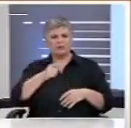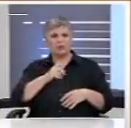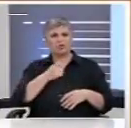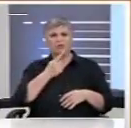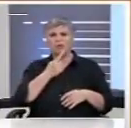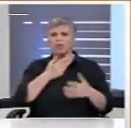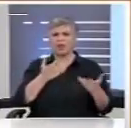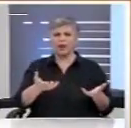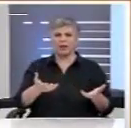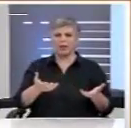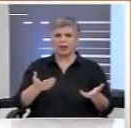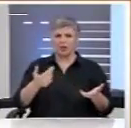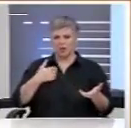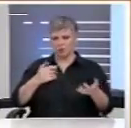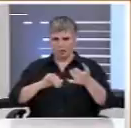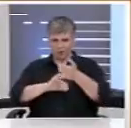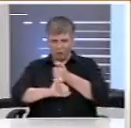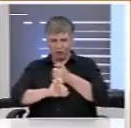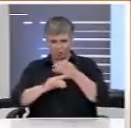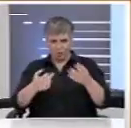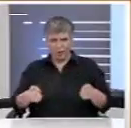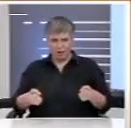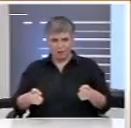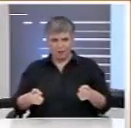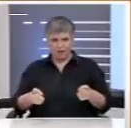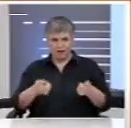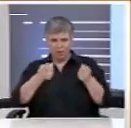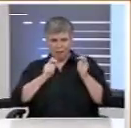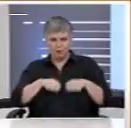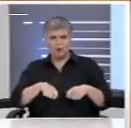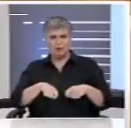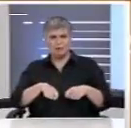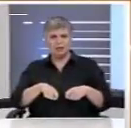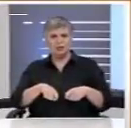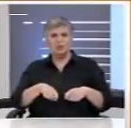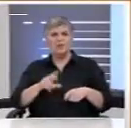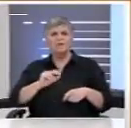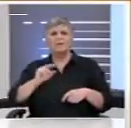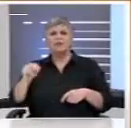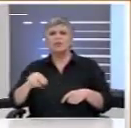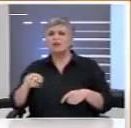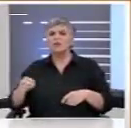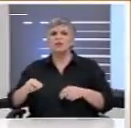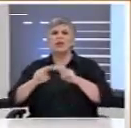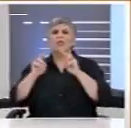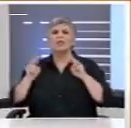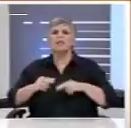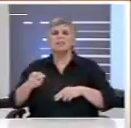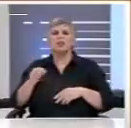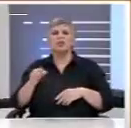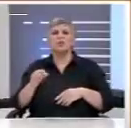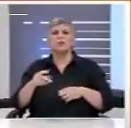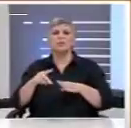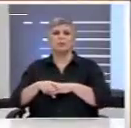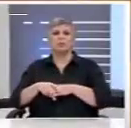έλεγε το αντίθετο. Έτσι και το ΔΝΤ δεν είχε επιλογή εκείνη τη στιγμή να πει κάτι διαφορετικό. Δεν θα μπορούσε να πει ότι ήταν